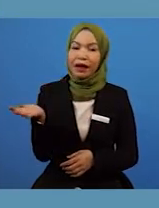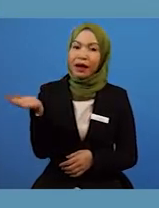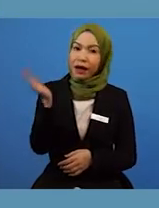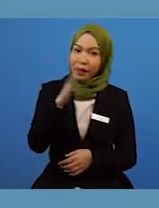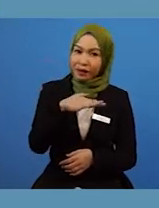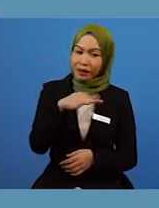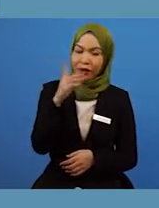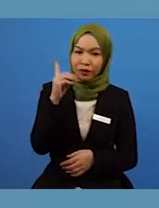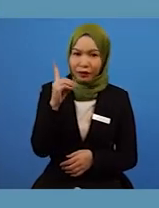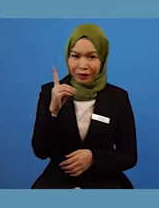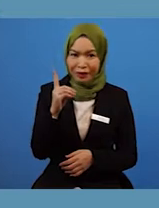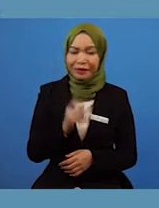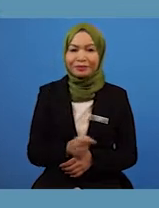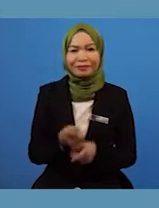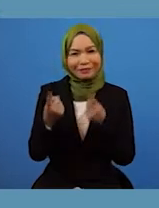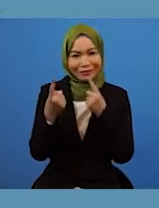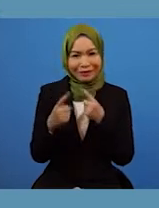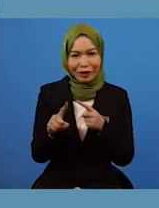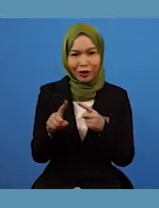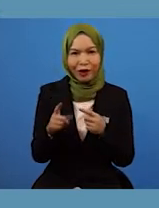51.66 kilojoul, C